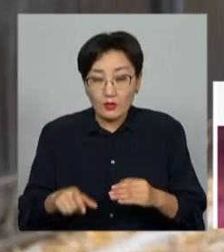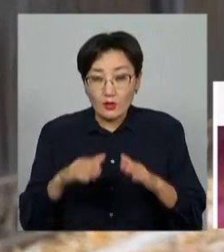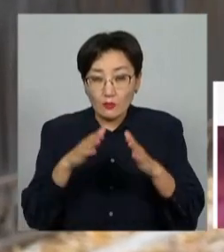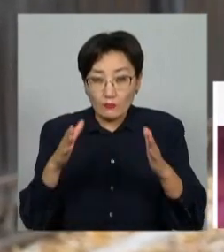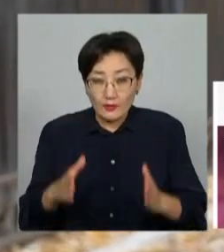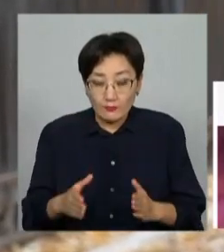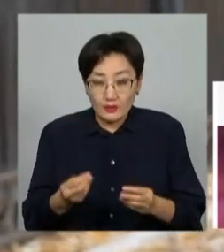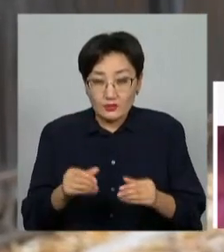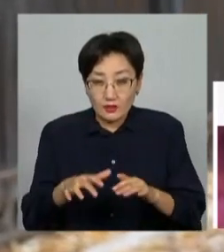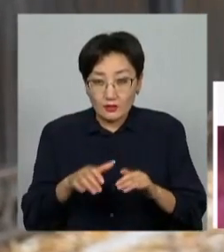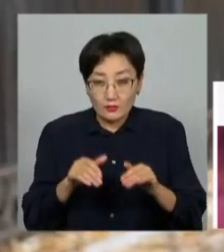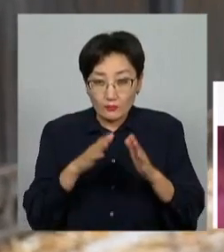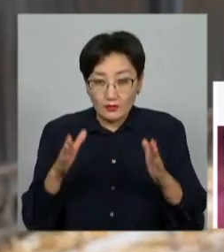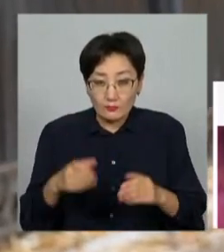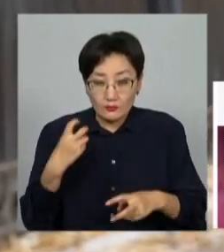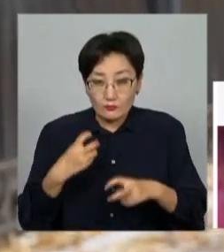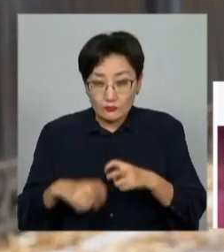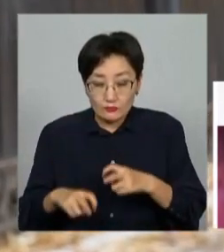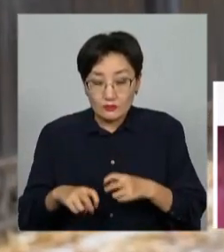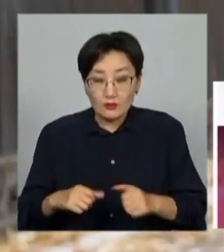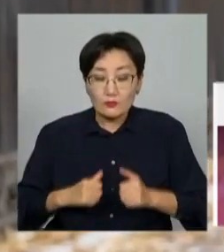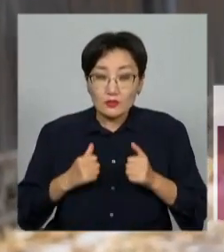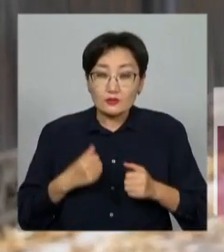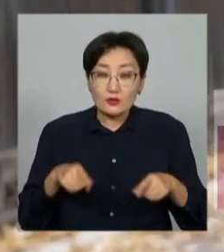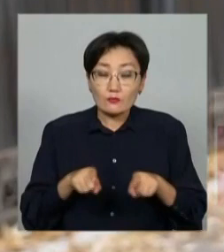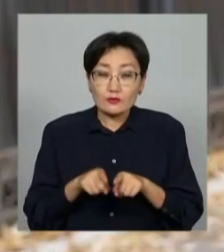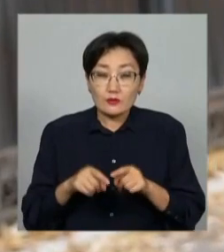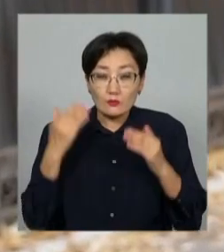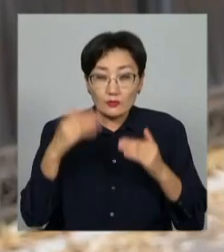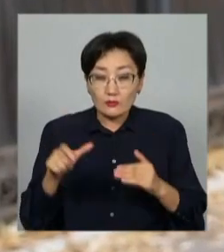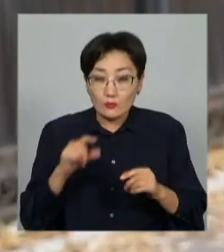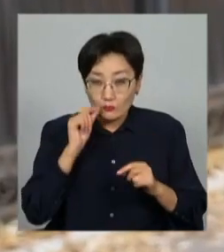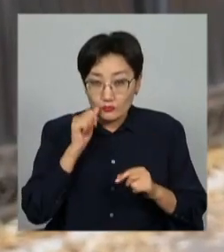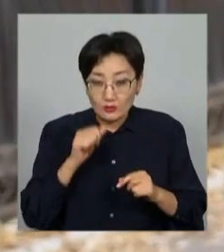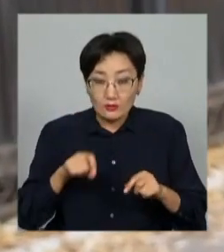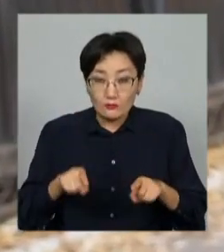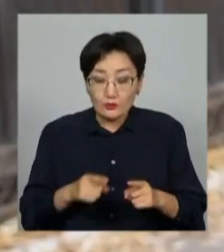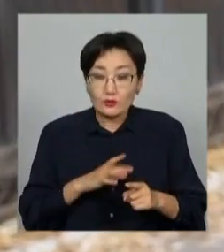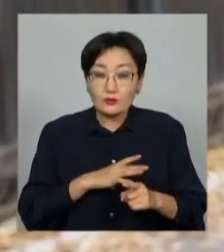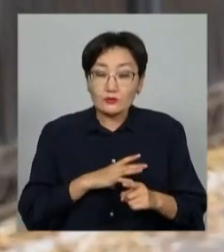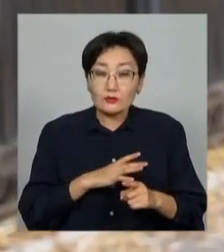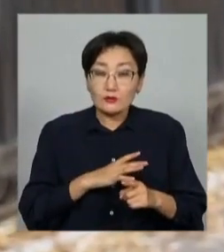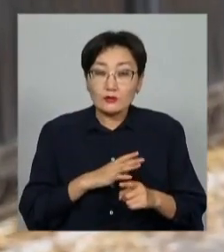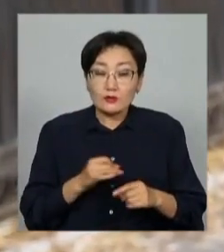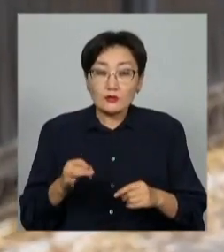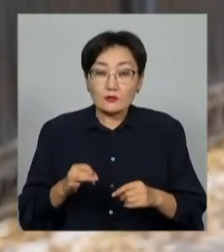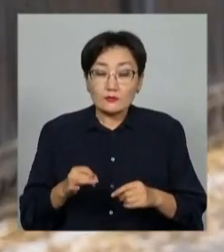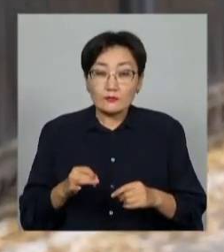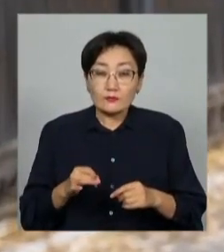бұзып жатыр деген. Оқиға орнына келген соң белгісіз ер адам ұсталынды. Және де